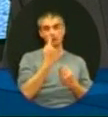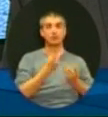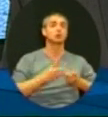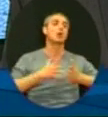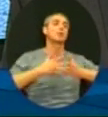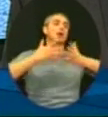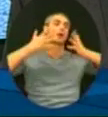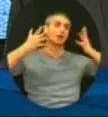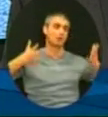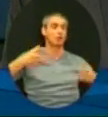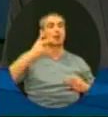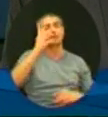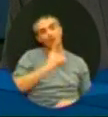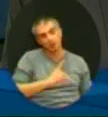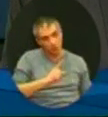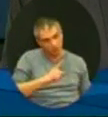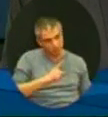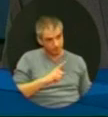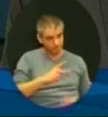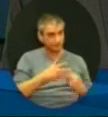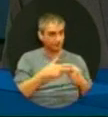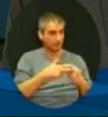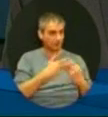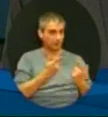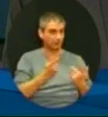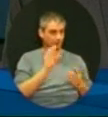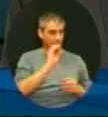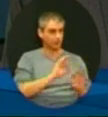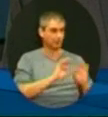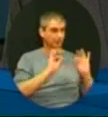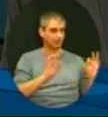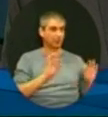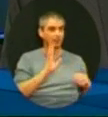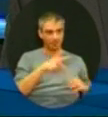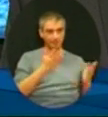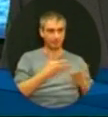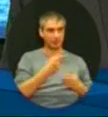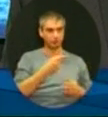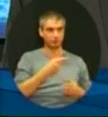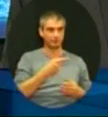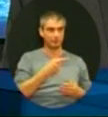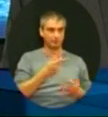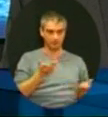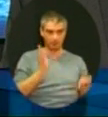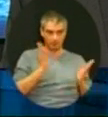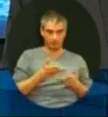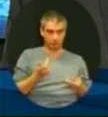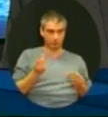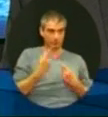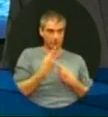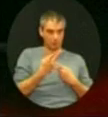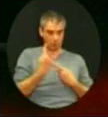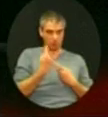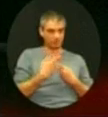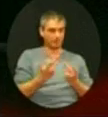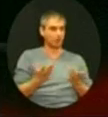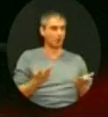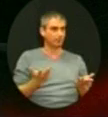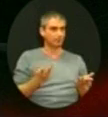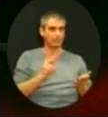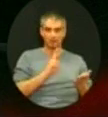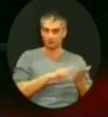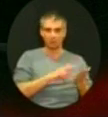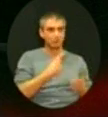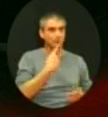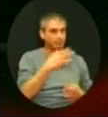גדול בדרום. בקרוב מאוד תונח אבן פינה. גם בבאר שבע. כן, מדובר בבאר שבע, בית חולים נוסף, תראי, וזה אגב נכון מה שמיקי